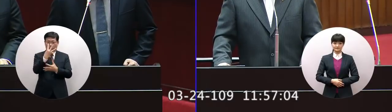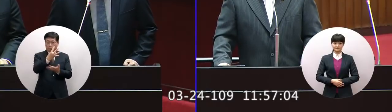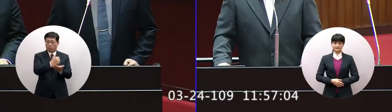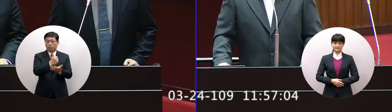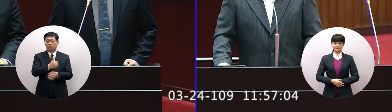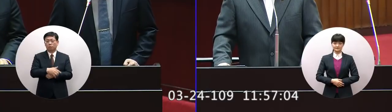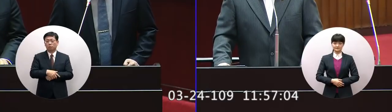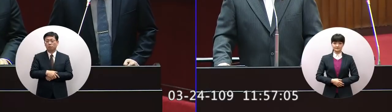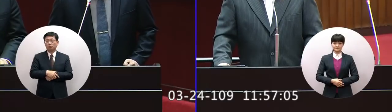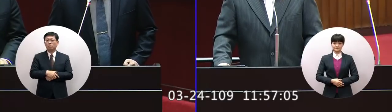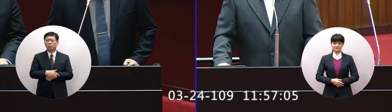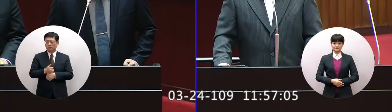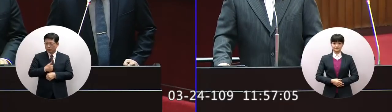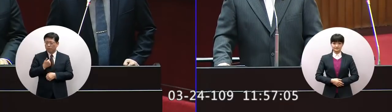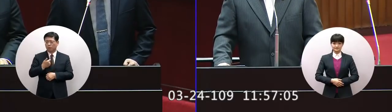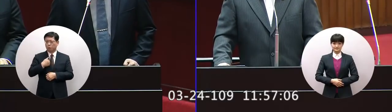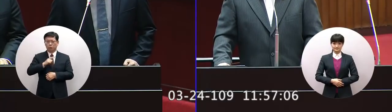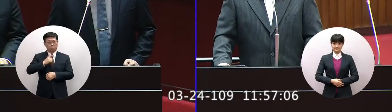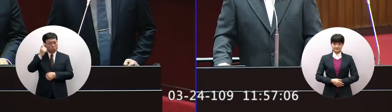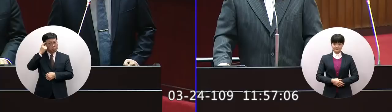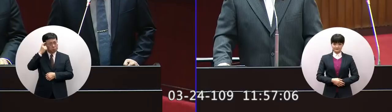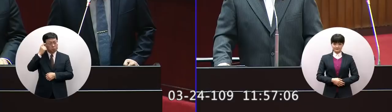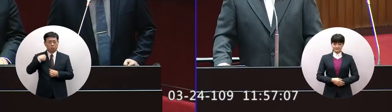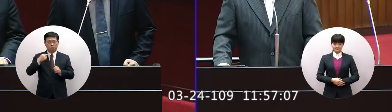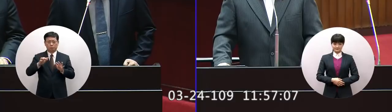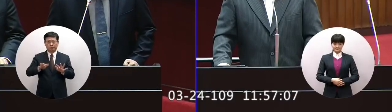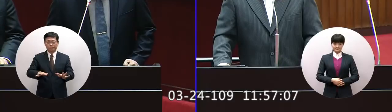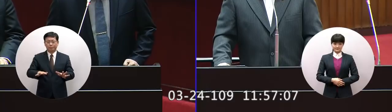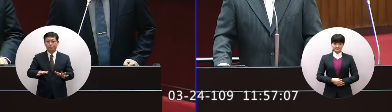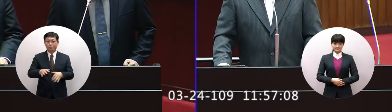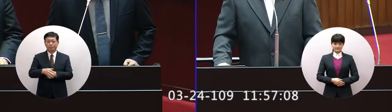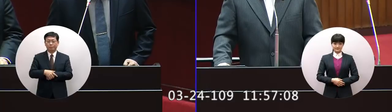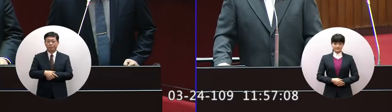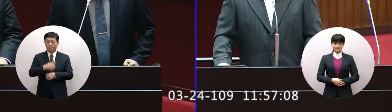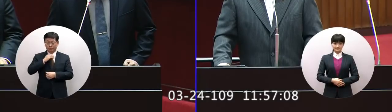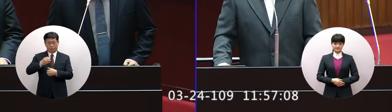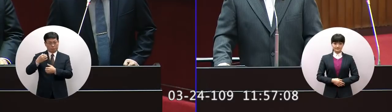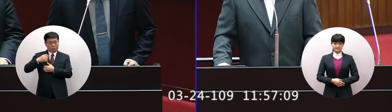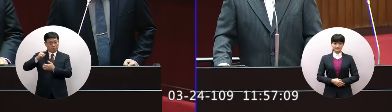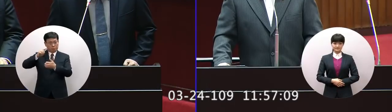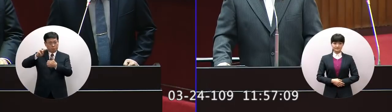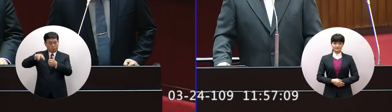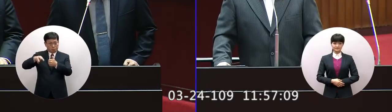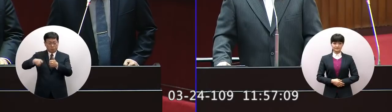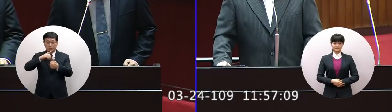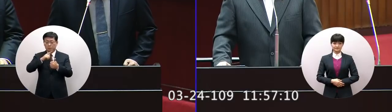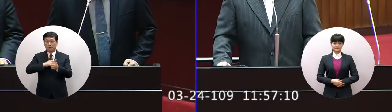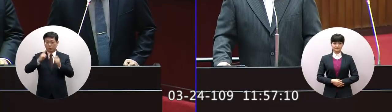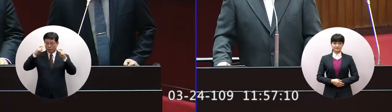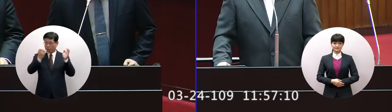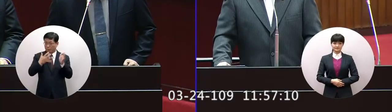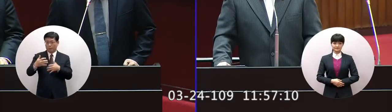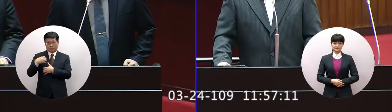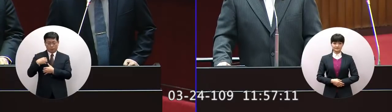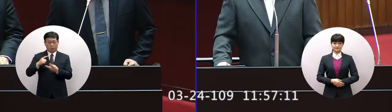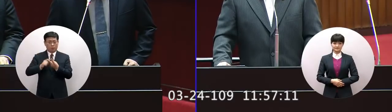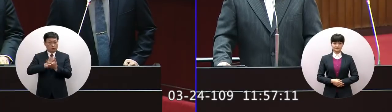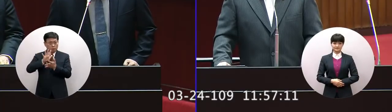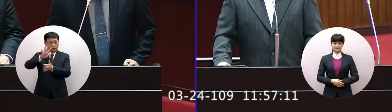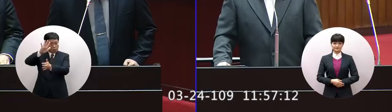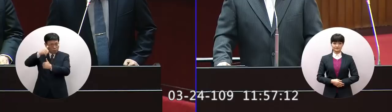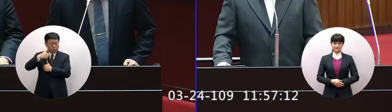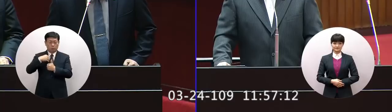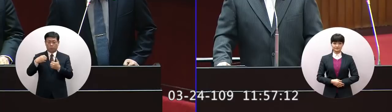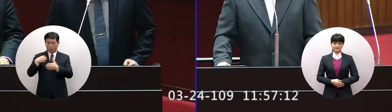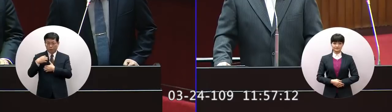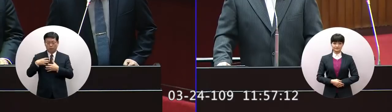4发。所以说我认为就是说我们现在的军事训练的常备兵役还有未来的教招的话，